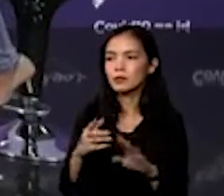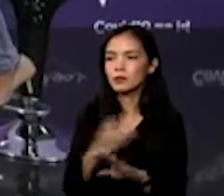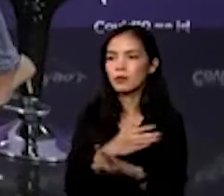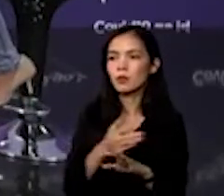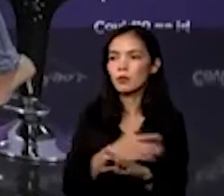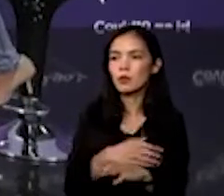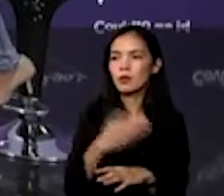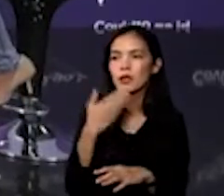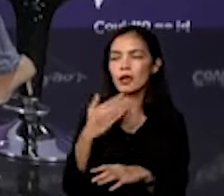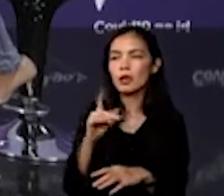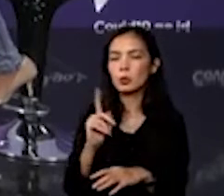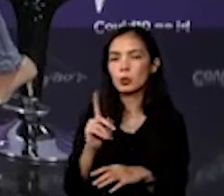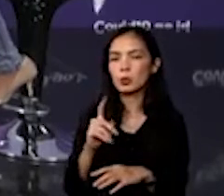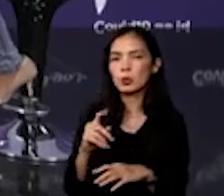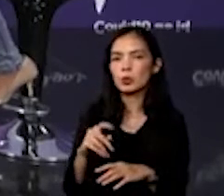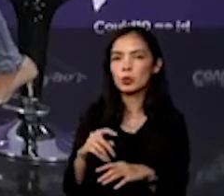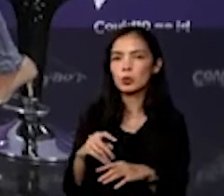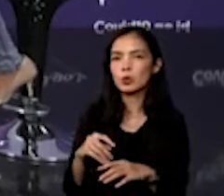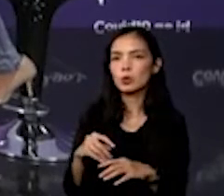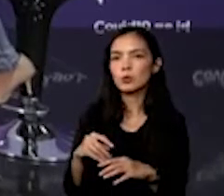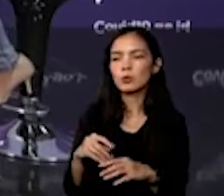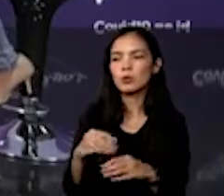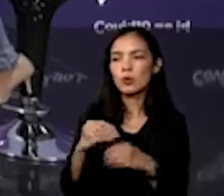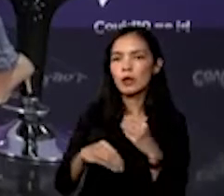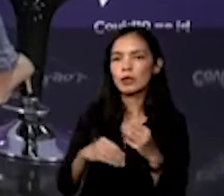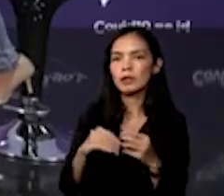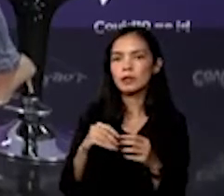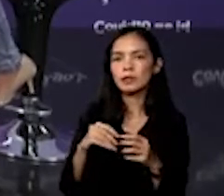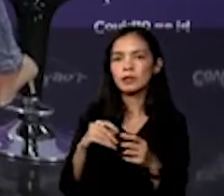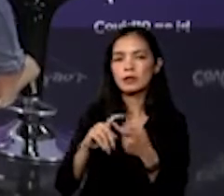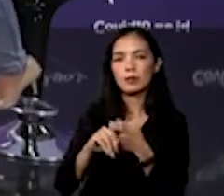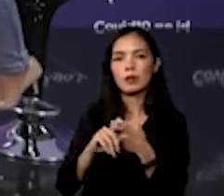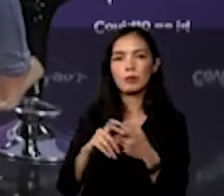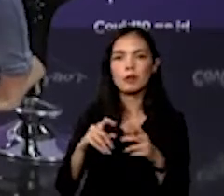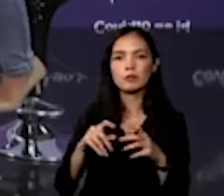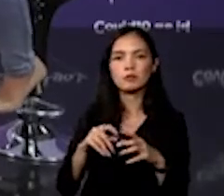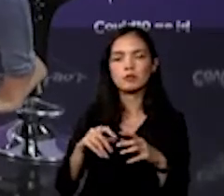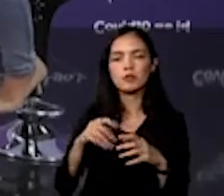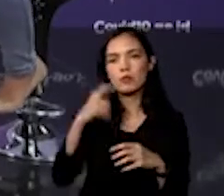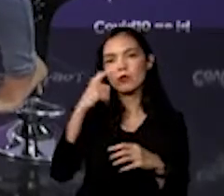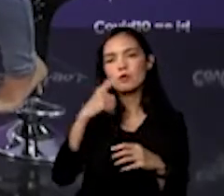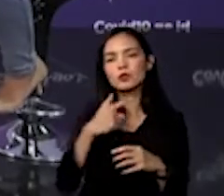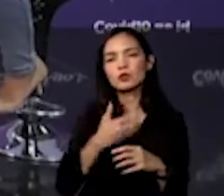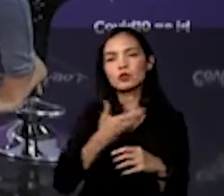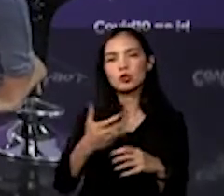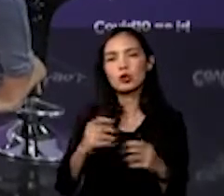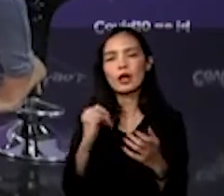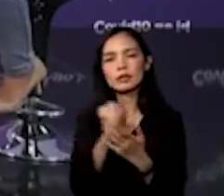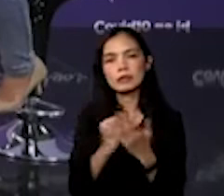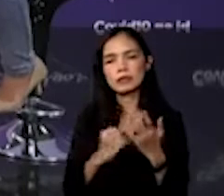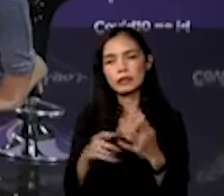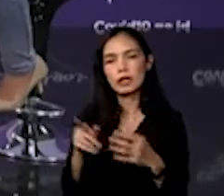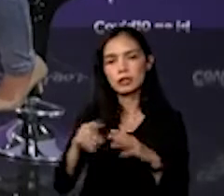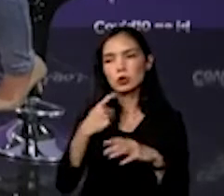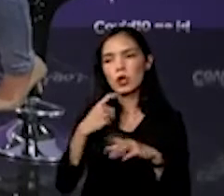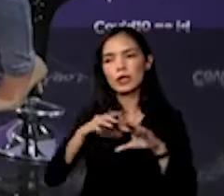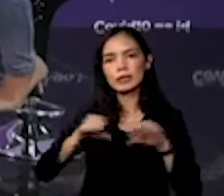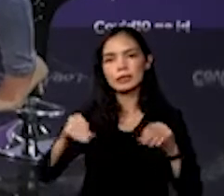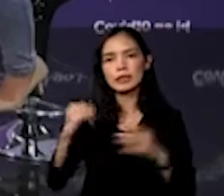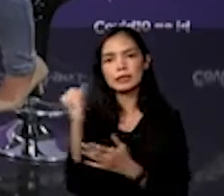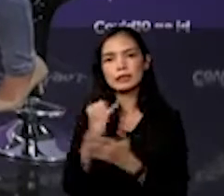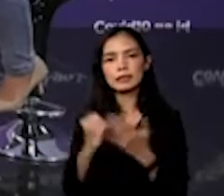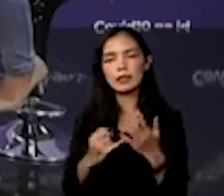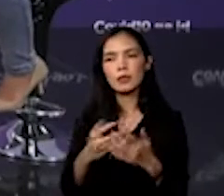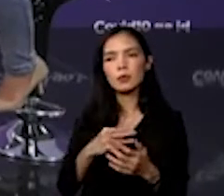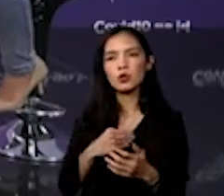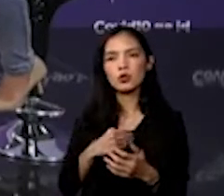buat Kamu mungkin mewakili Idris dan teman-teman pekerja seni lainnya eh berkaitan dengan pekerjaan seni ya nah menurut kamu tuh gimana sih